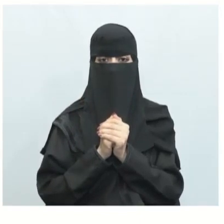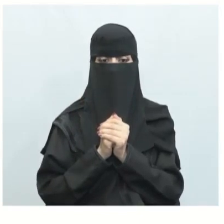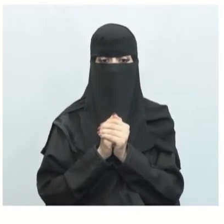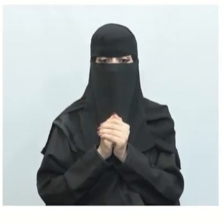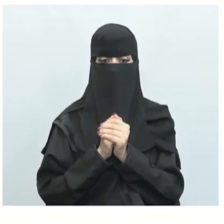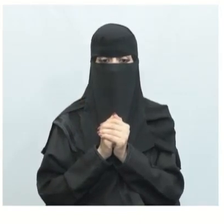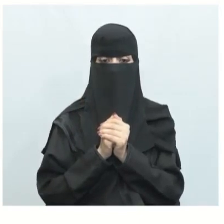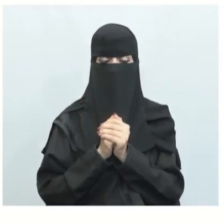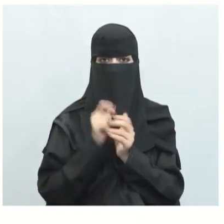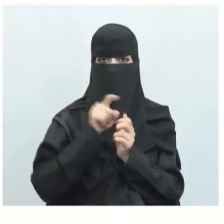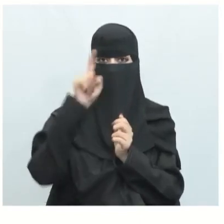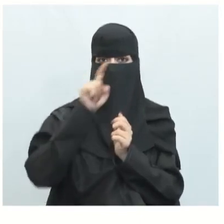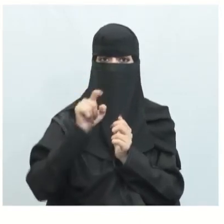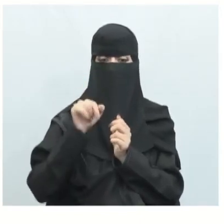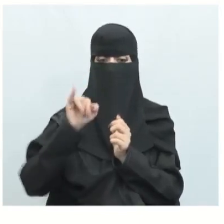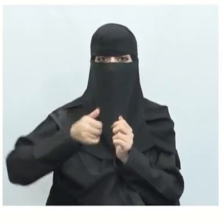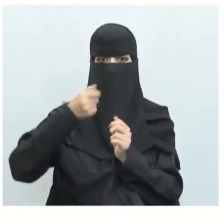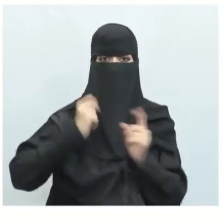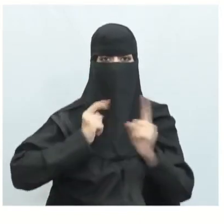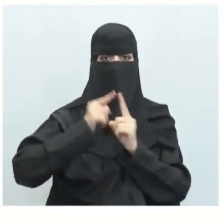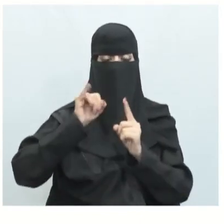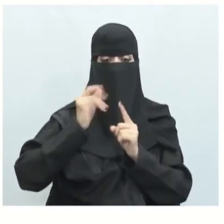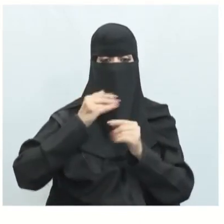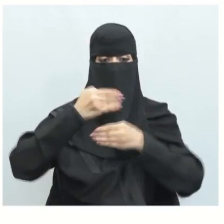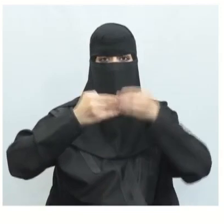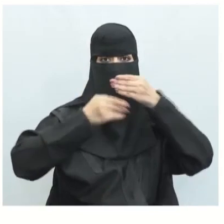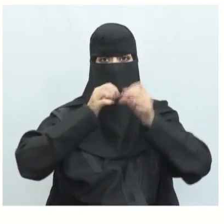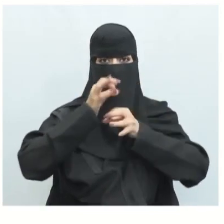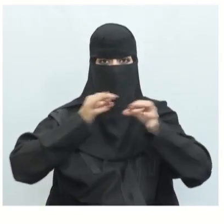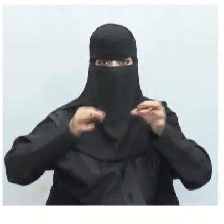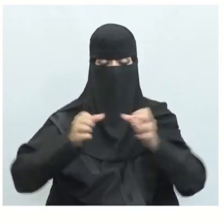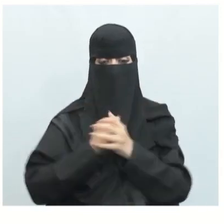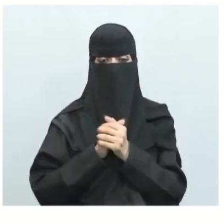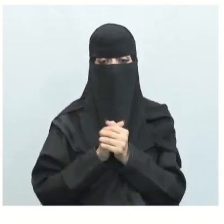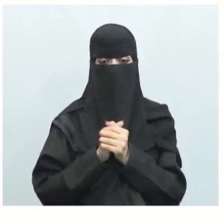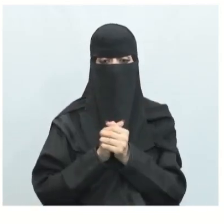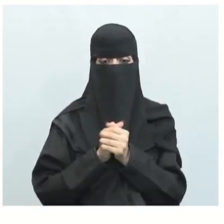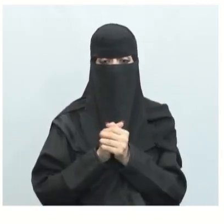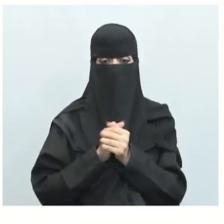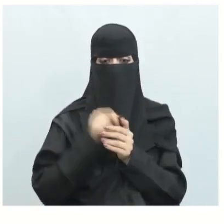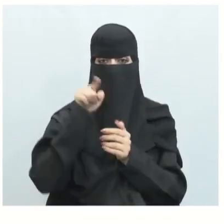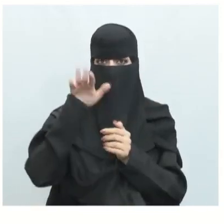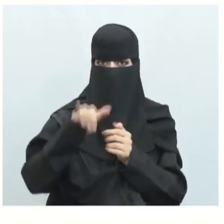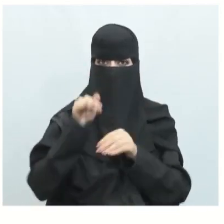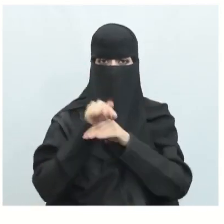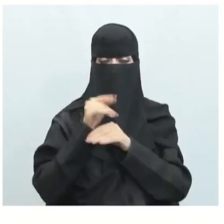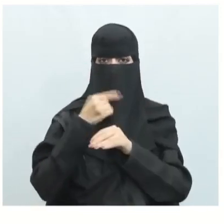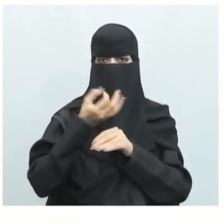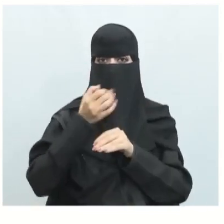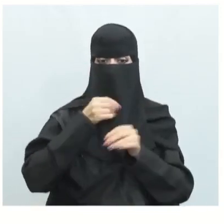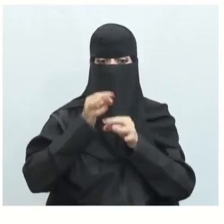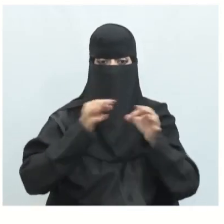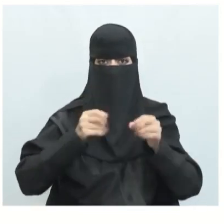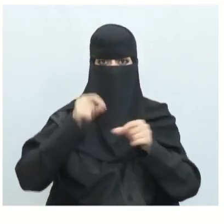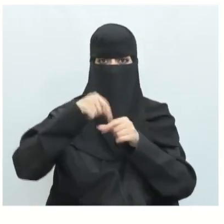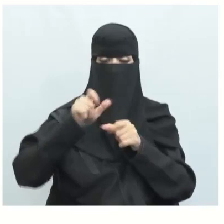للامام سؤال عزيزي الطالب ما الهدف من انشاء المخططات في هذا الدرس تحدثنا عن